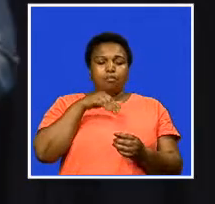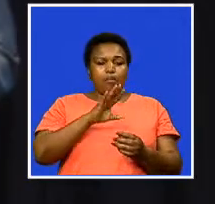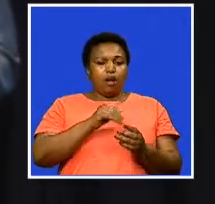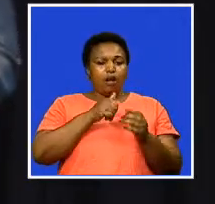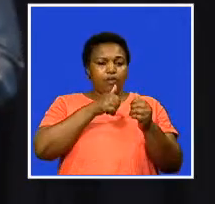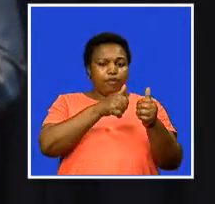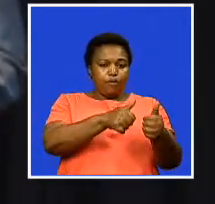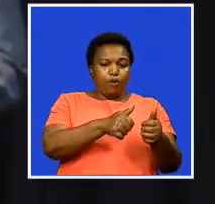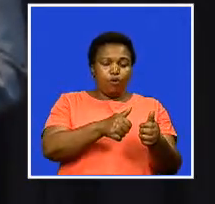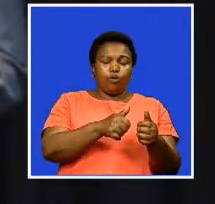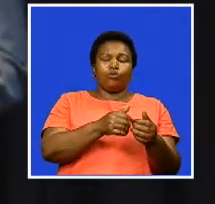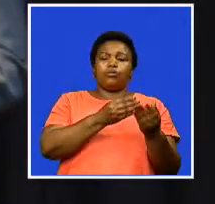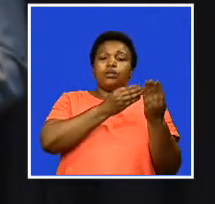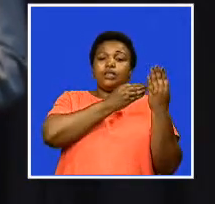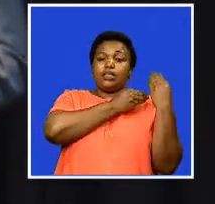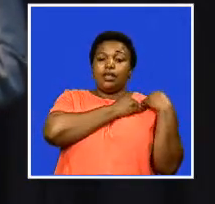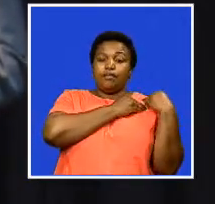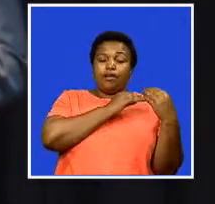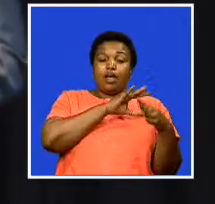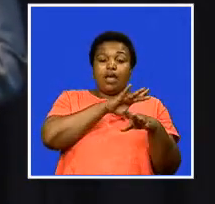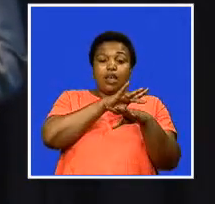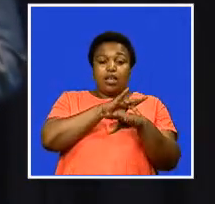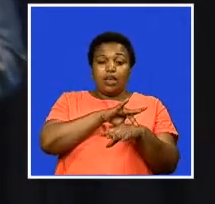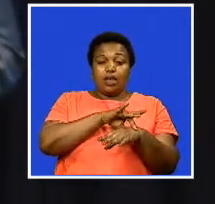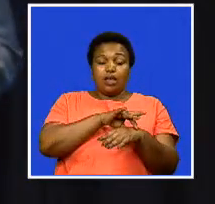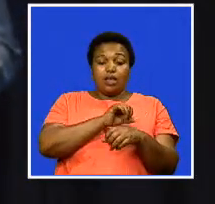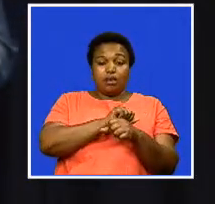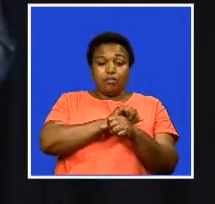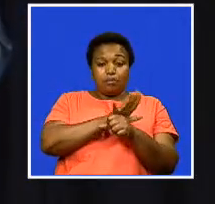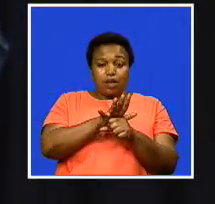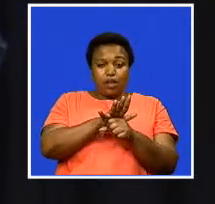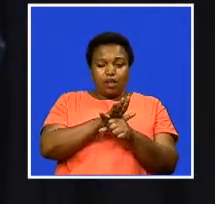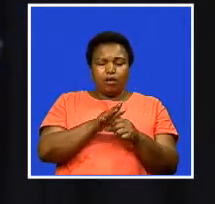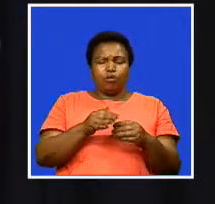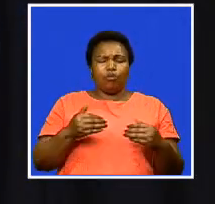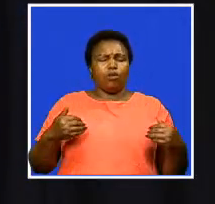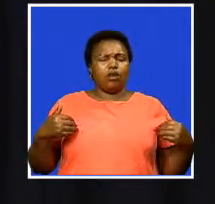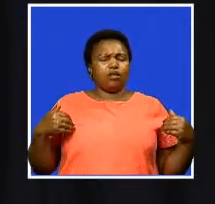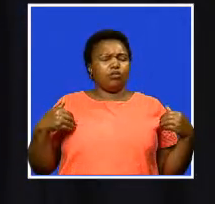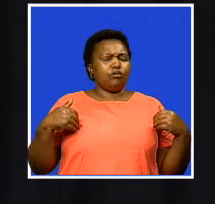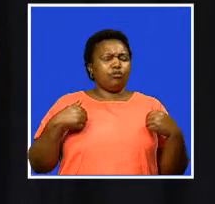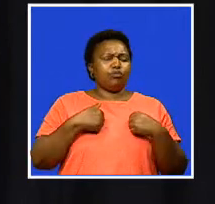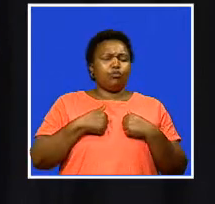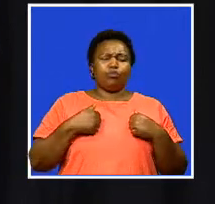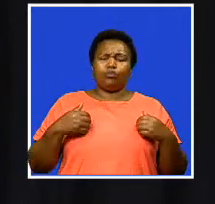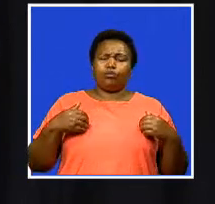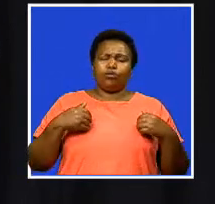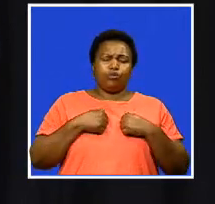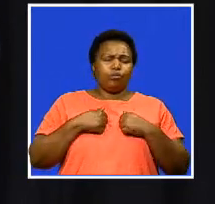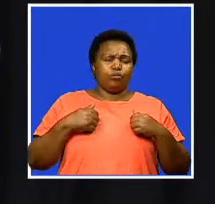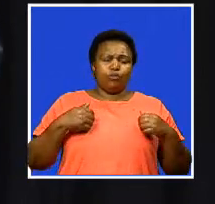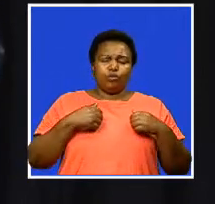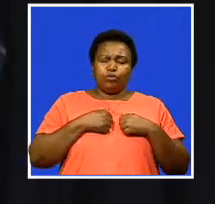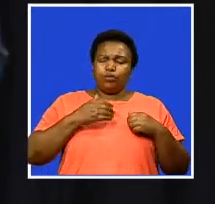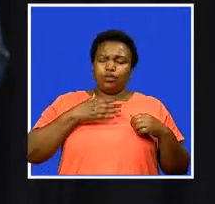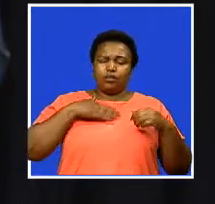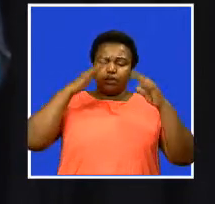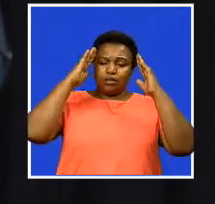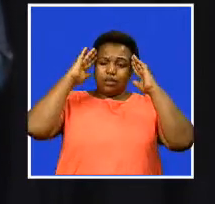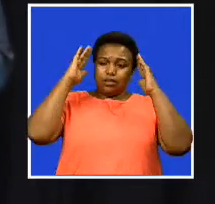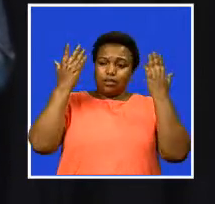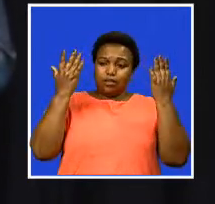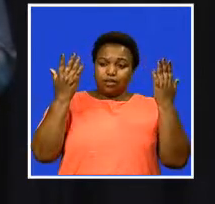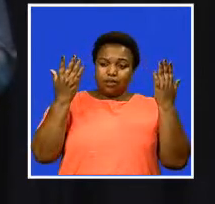ngayo ukuze siphephe kulo mkhuhlane lo wasihlasela singawathi nokuthi umkhuhlane